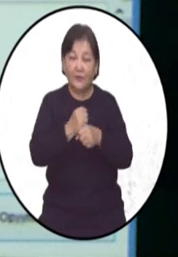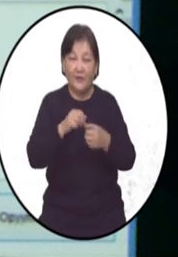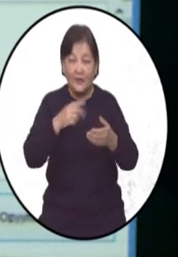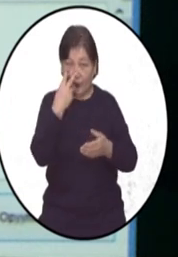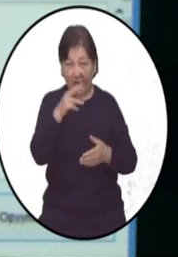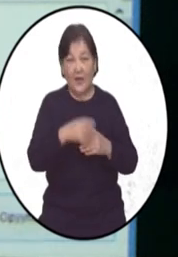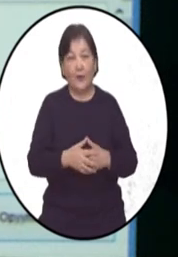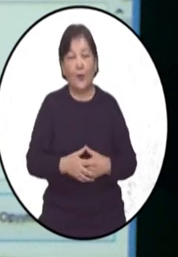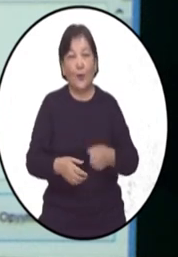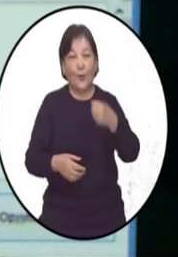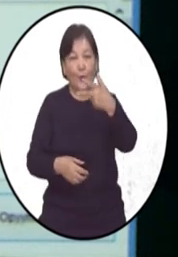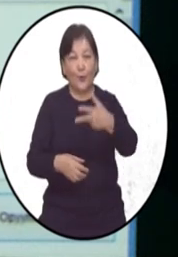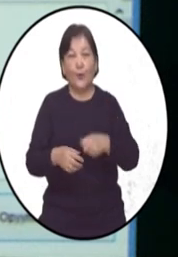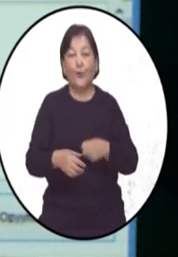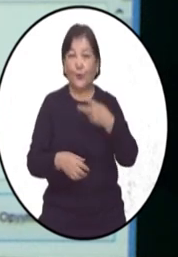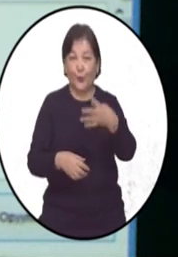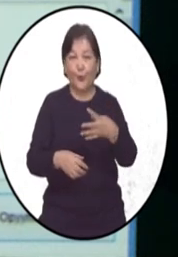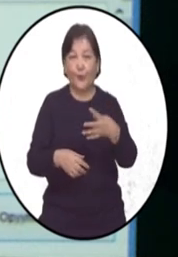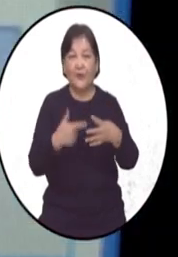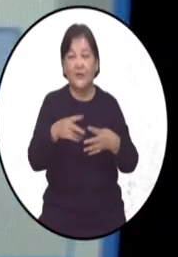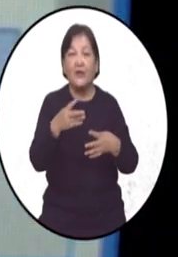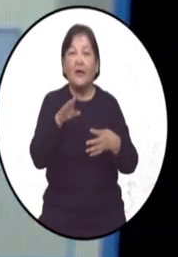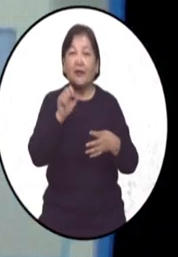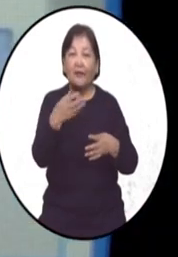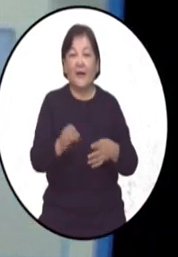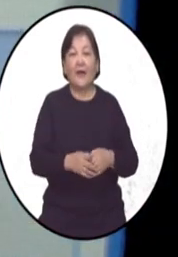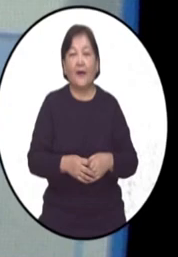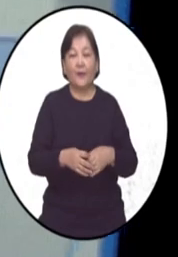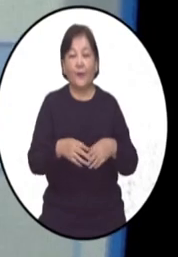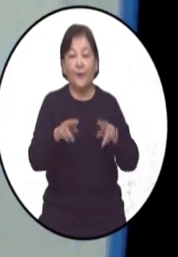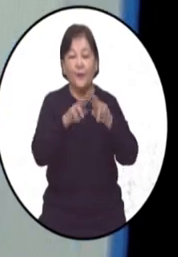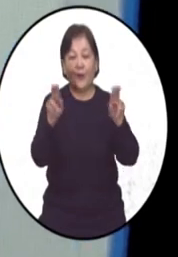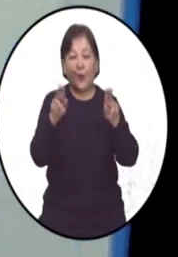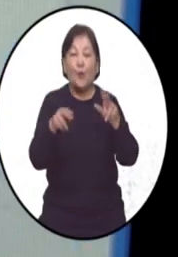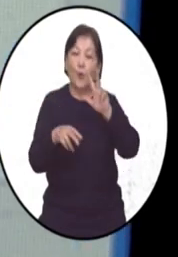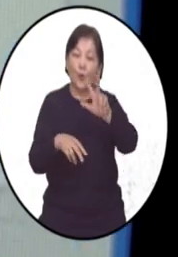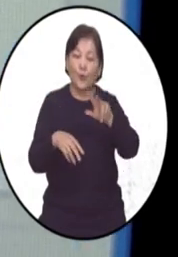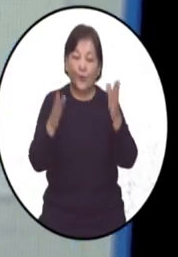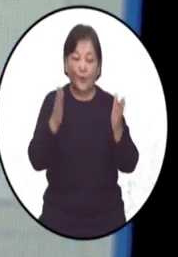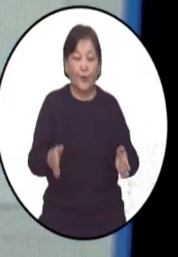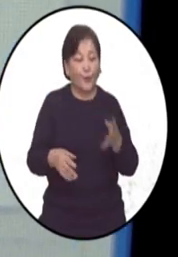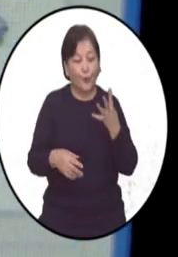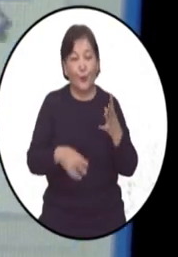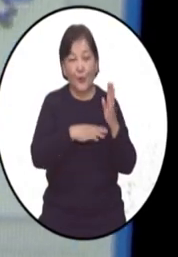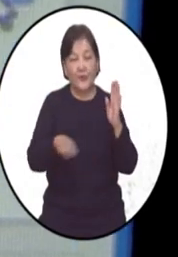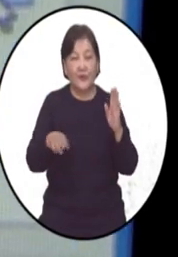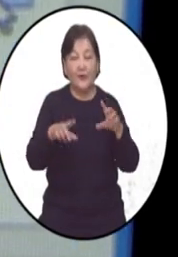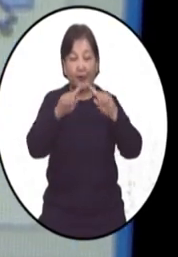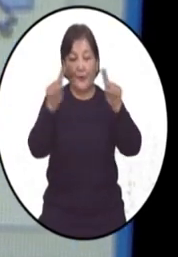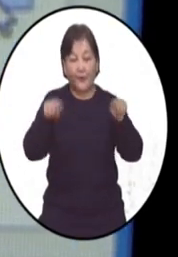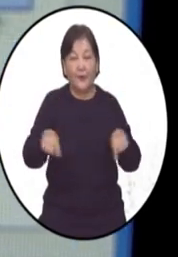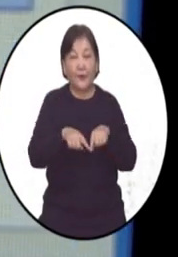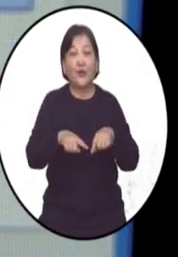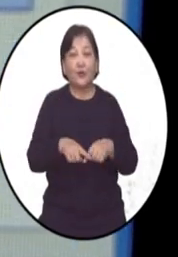3 4 гэсэн талтай тэгшинцтийн талбай периметр хэд байх нь вэ гэж. Тэгэхээр 3 4 талтай